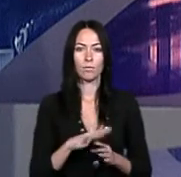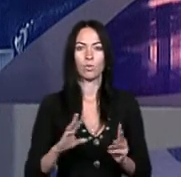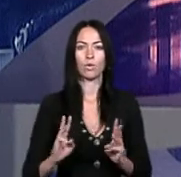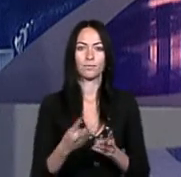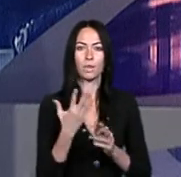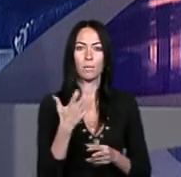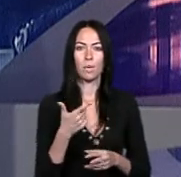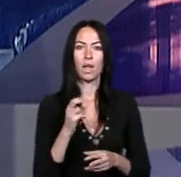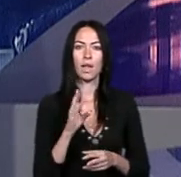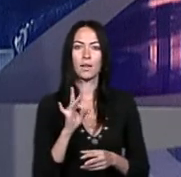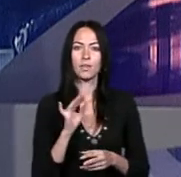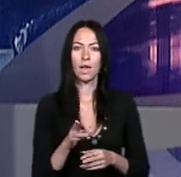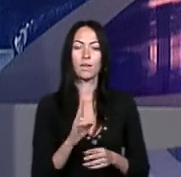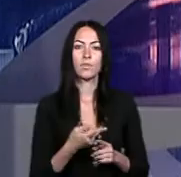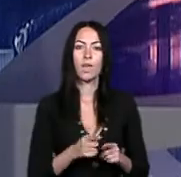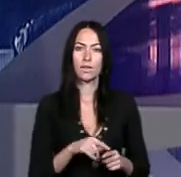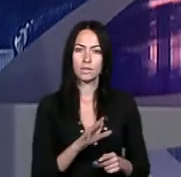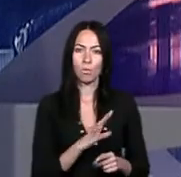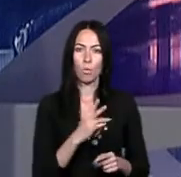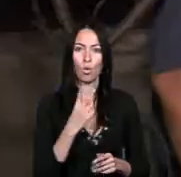500 гектарів. І як це було? Дивіться.